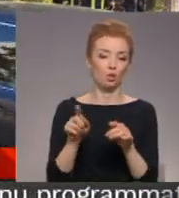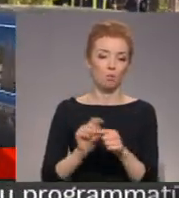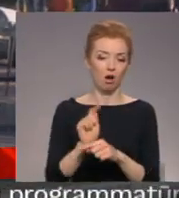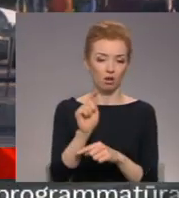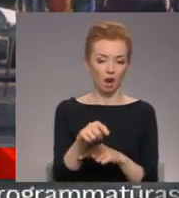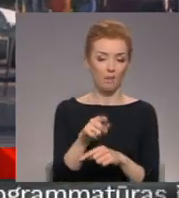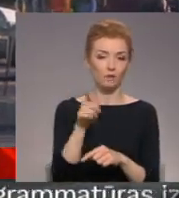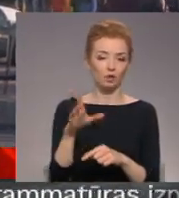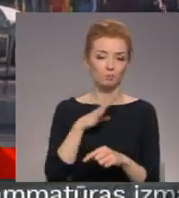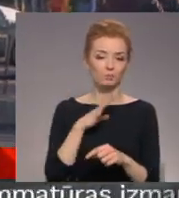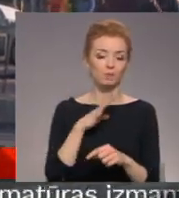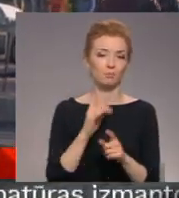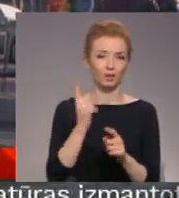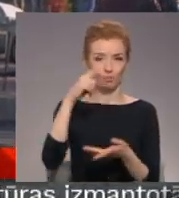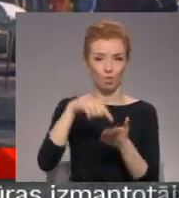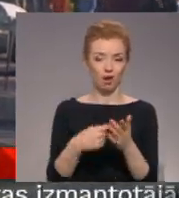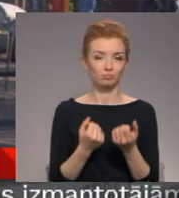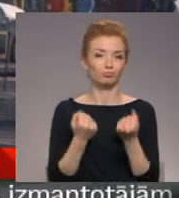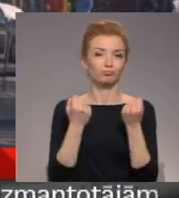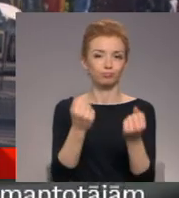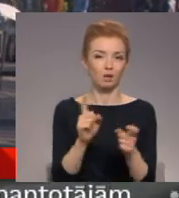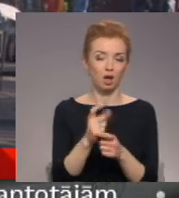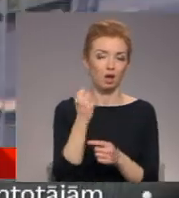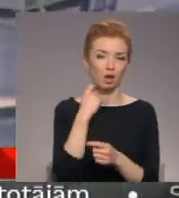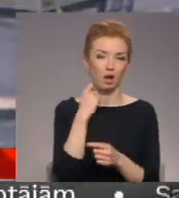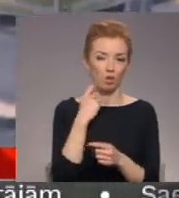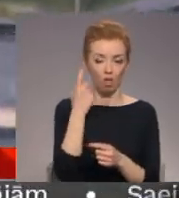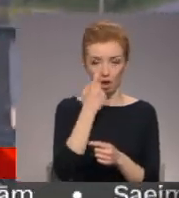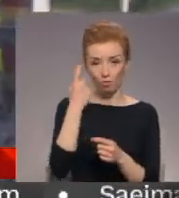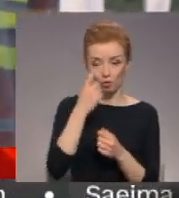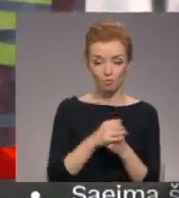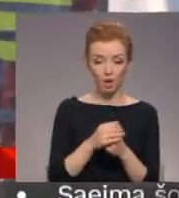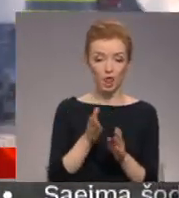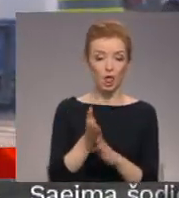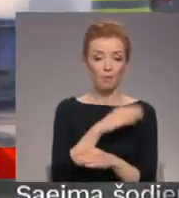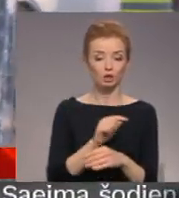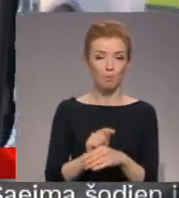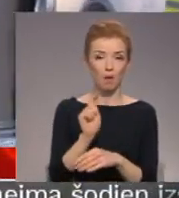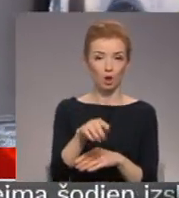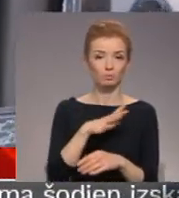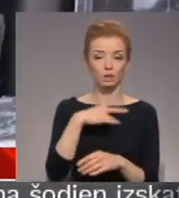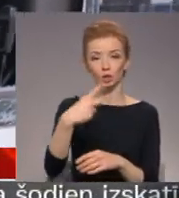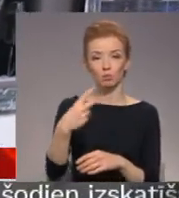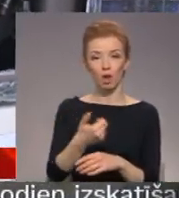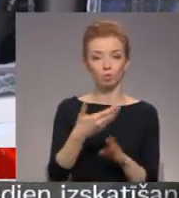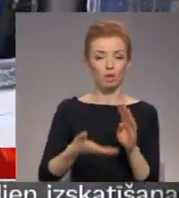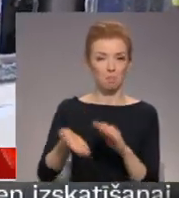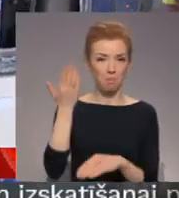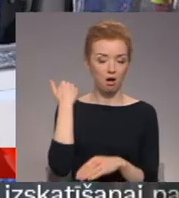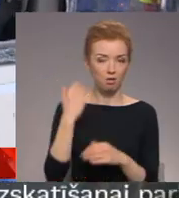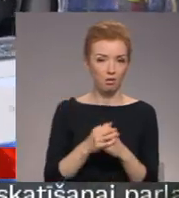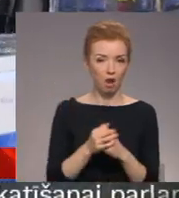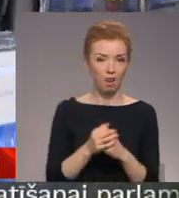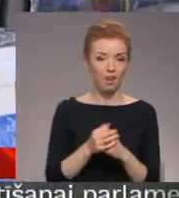Bija sēdies pie automašīnas stūras alkohola reibumā. Iepriekšējais pārkāpums gan bijis pirms 20 gadiem. Par cik